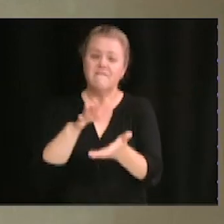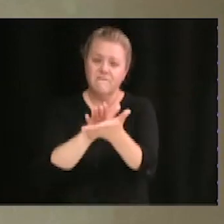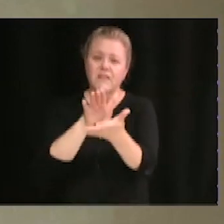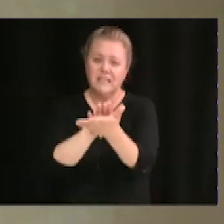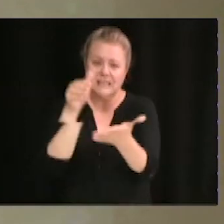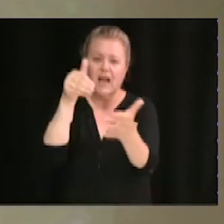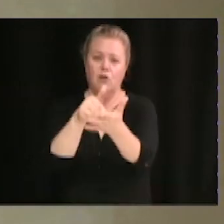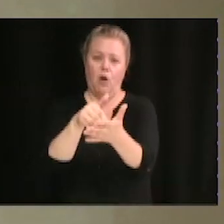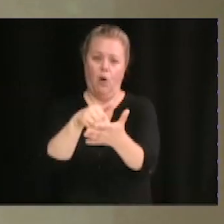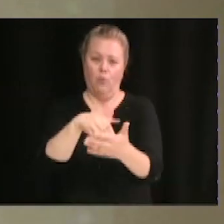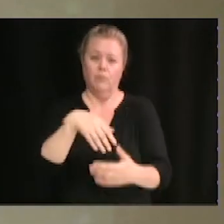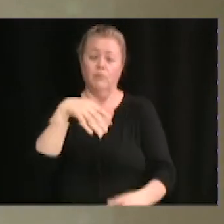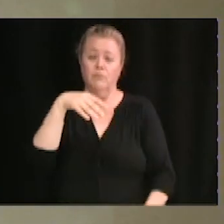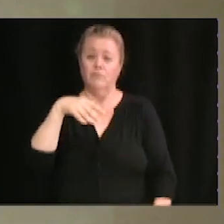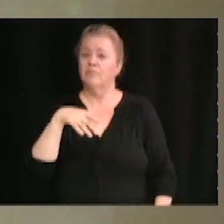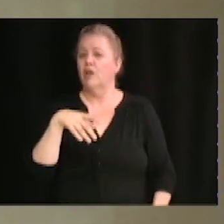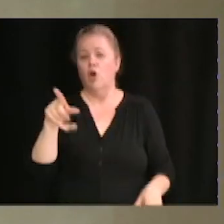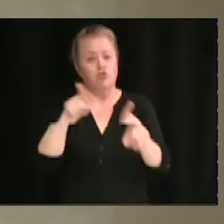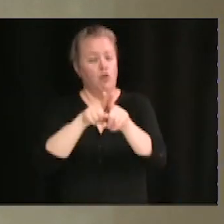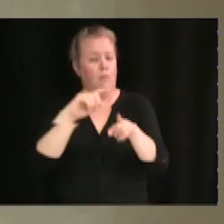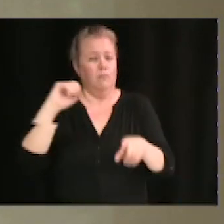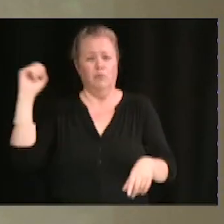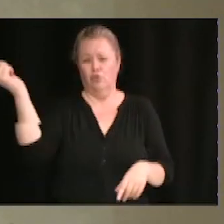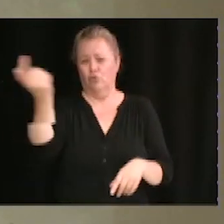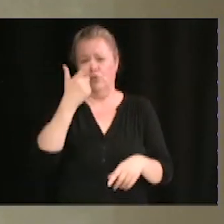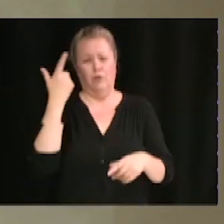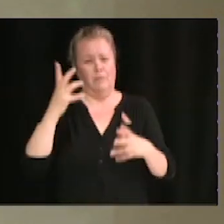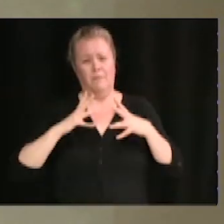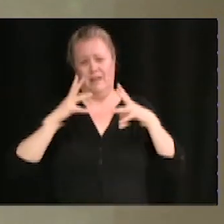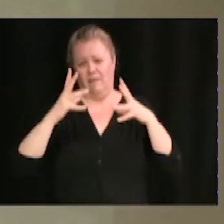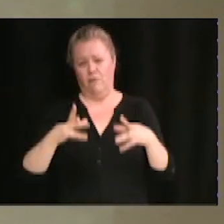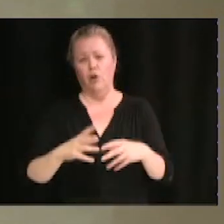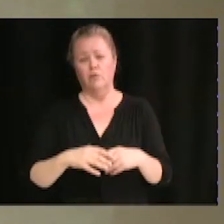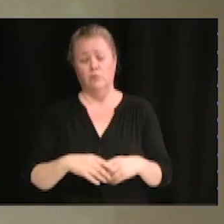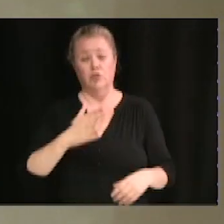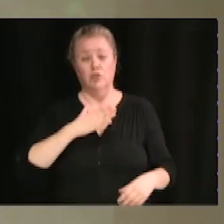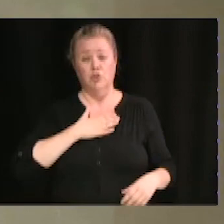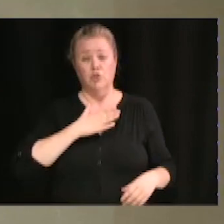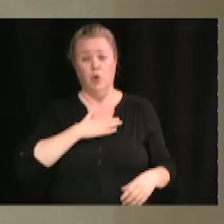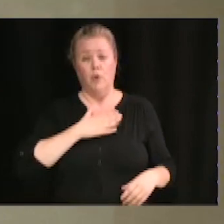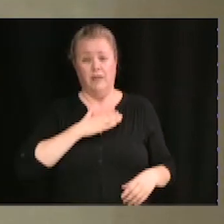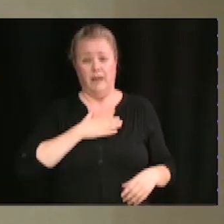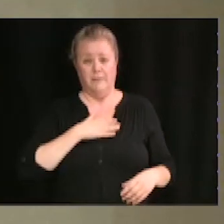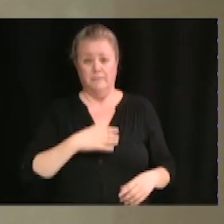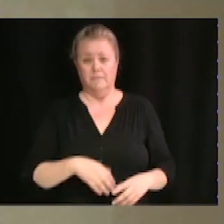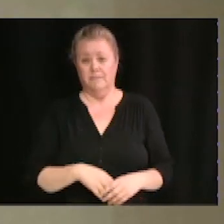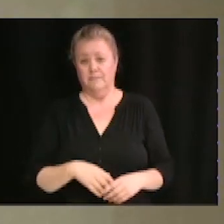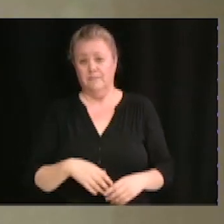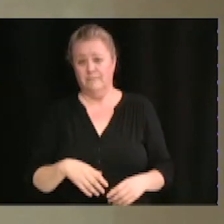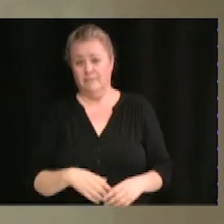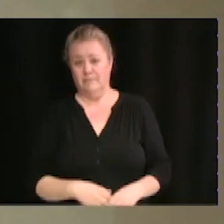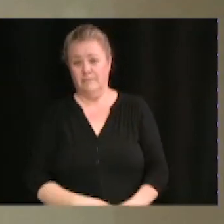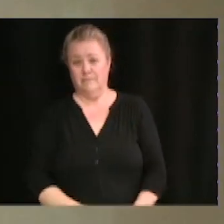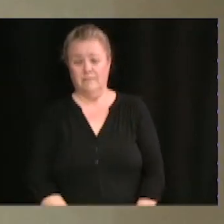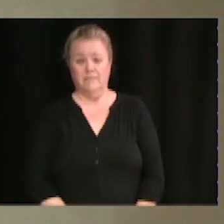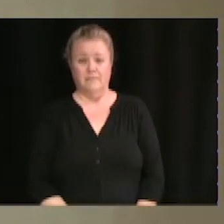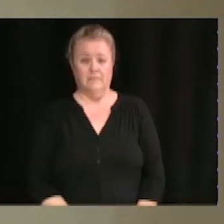encore une fois, M. Comme tous les bénévoles qui ont été honorés ce soir-là, puis j'apprécie que vous l'ayez apprécié.